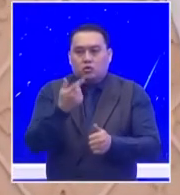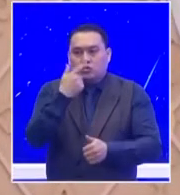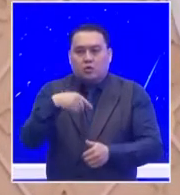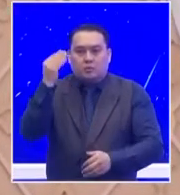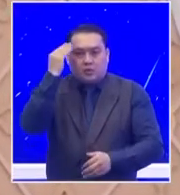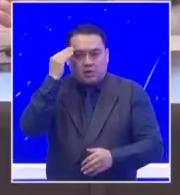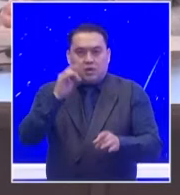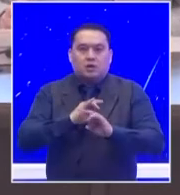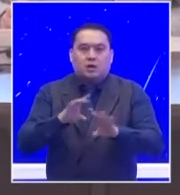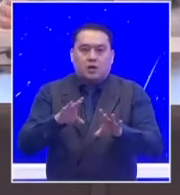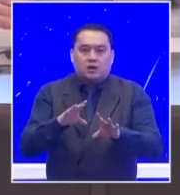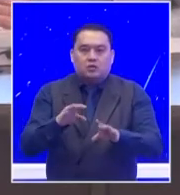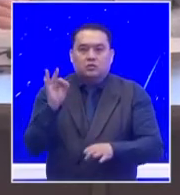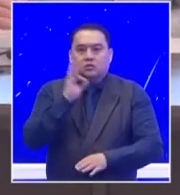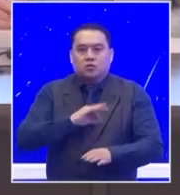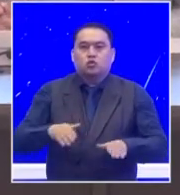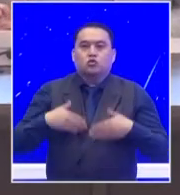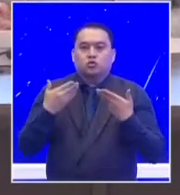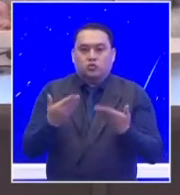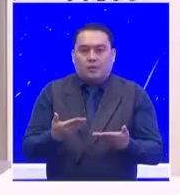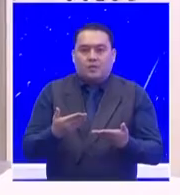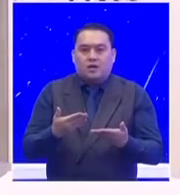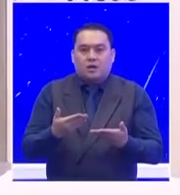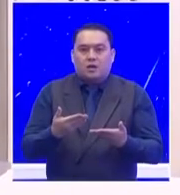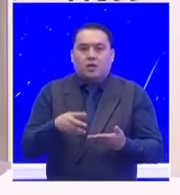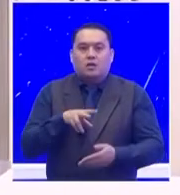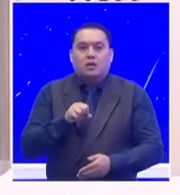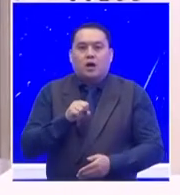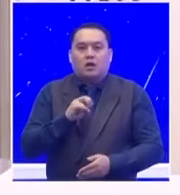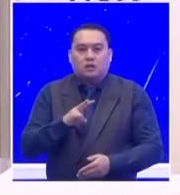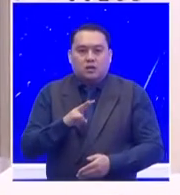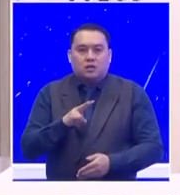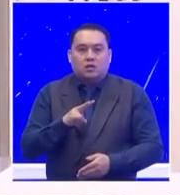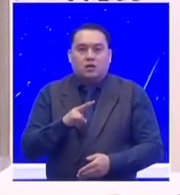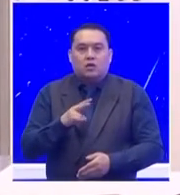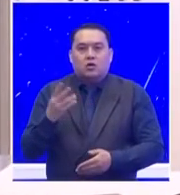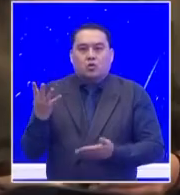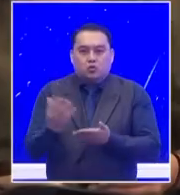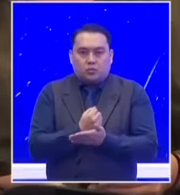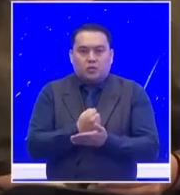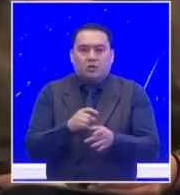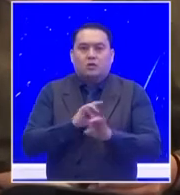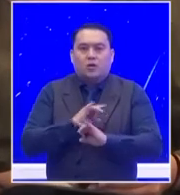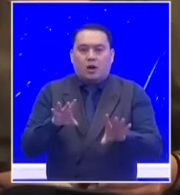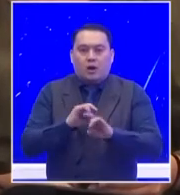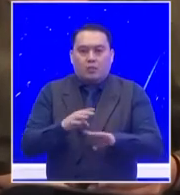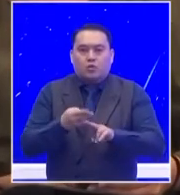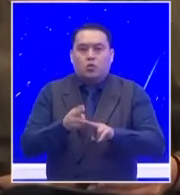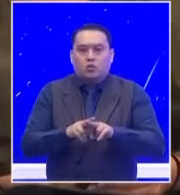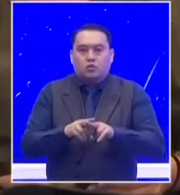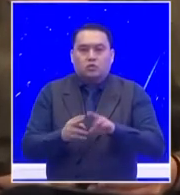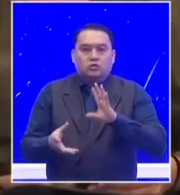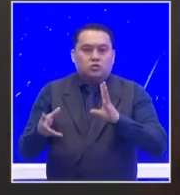пікірлерін ортаға салып, тиімді ұсыныстарын айтты. Филологтар латын негізді әліпбидің ұтымды тұстарын айта келе, бұл